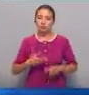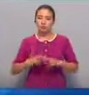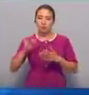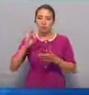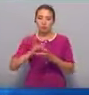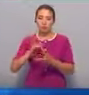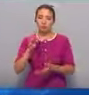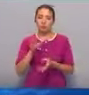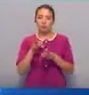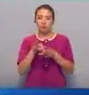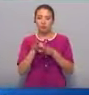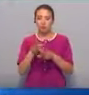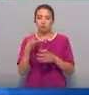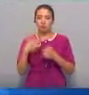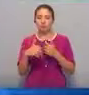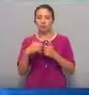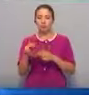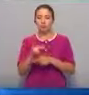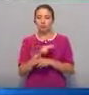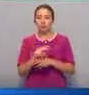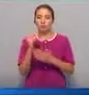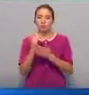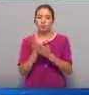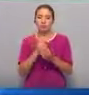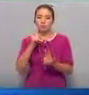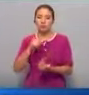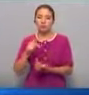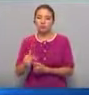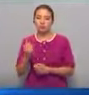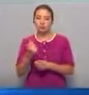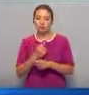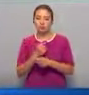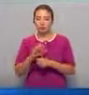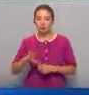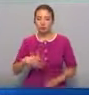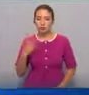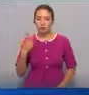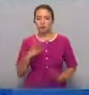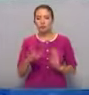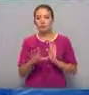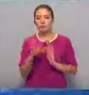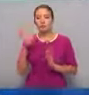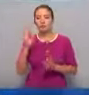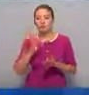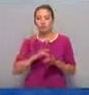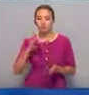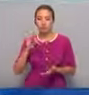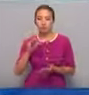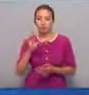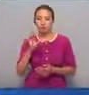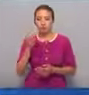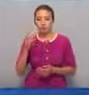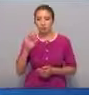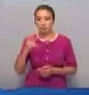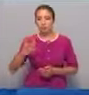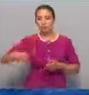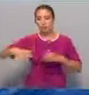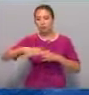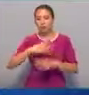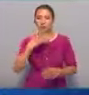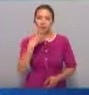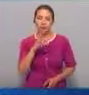орталықтарда қазандықтарда орташа жөндеу жұмыстары кестеге сай жүргізілуде. 3-ші энергоорталық мекемесі қаланың оңтүстік бөлігін жылумен және жылы